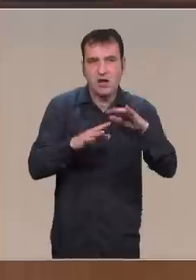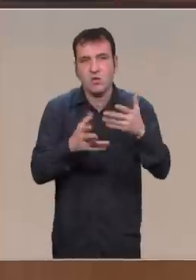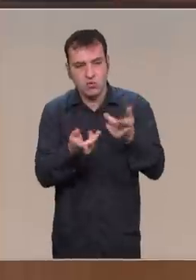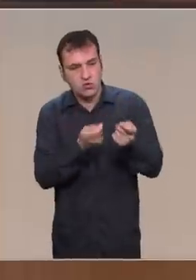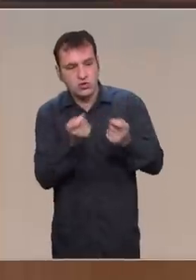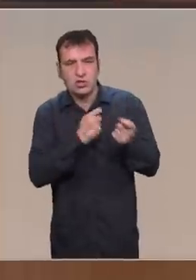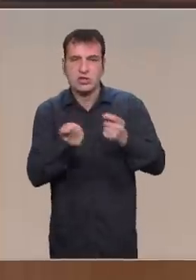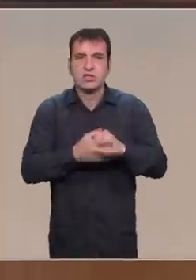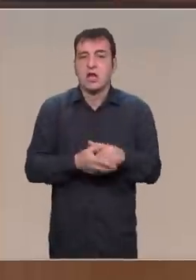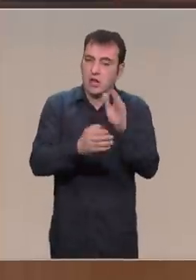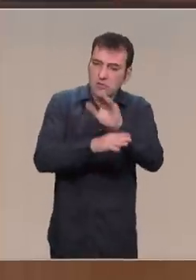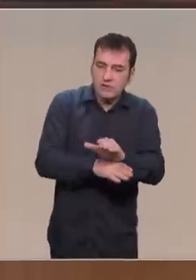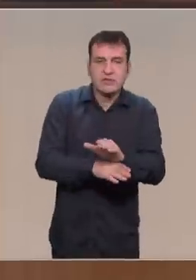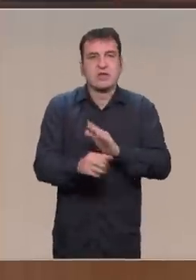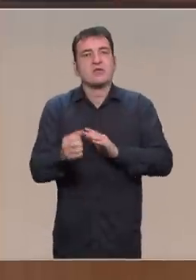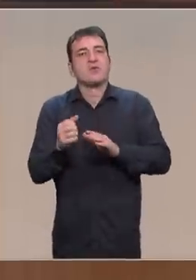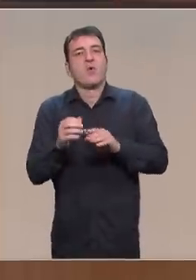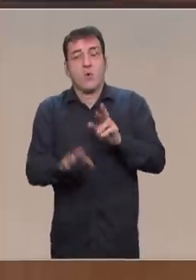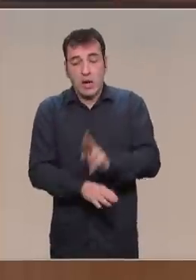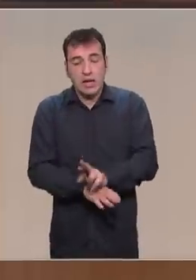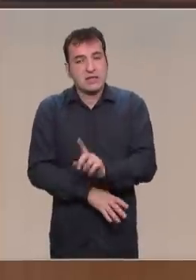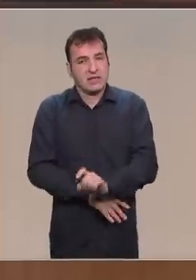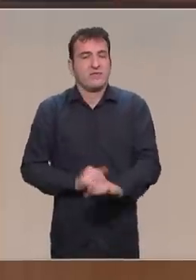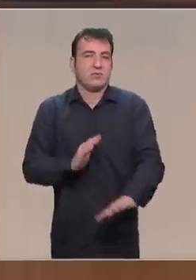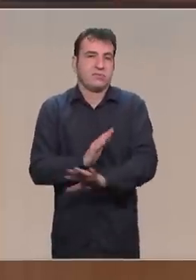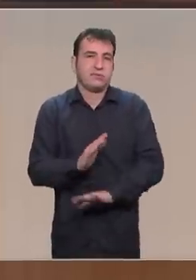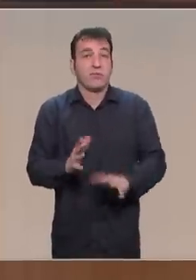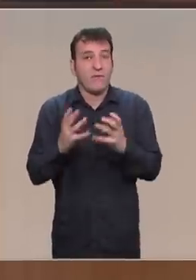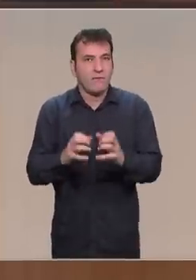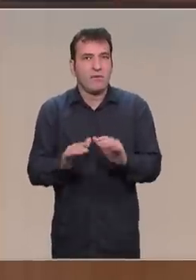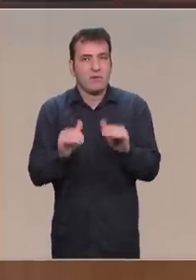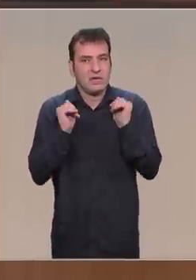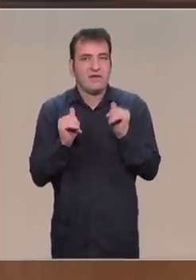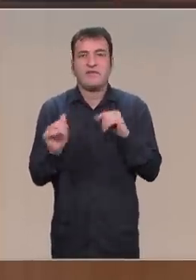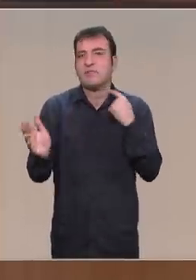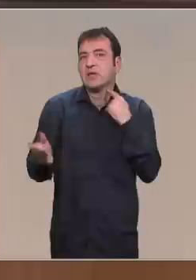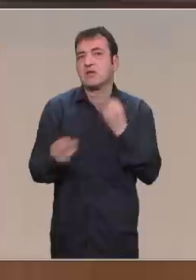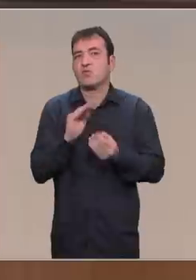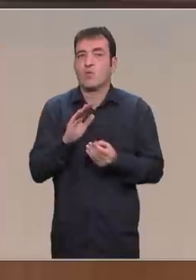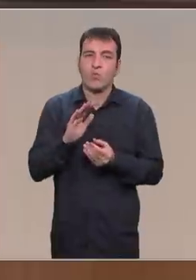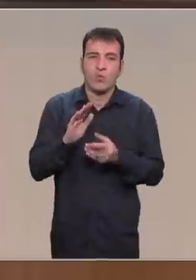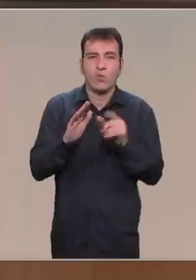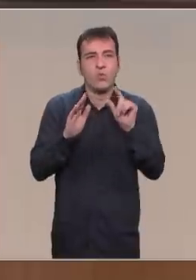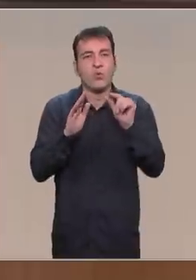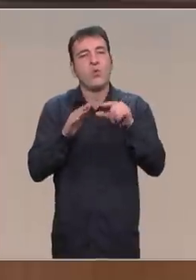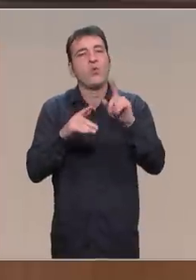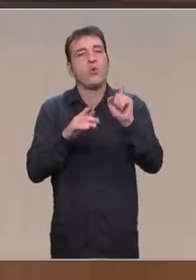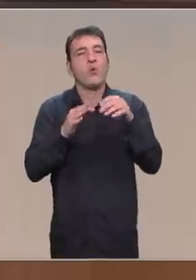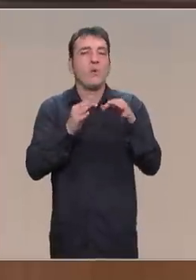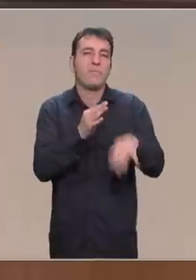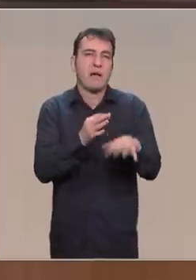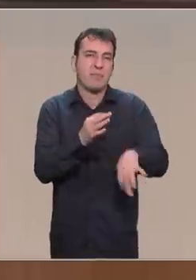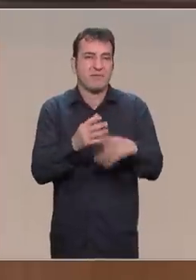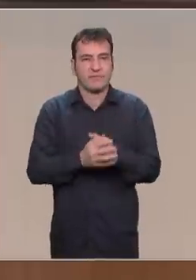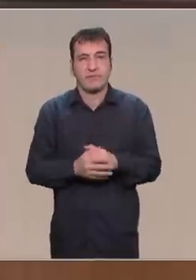phréatiques, volonté de limiter les pertes et les fuites. Et l'autre sujet sur les énergies renouvelables, où on sait qu'on a un enjeu de